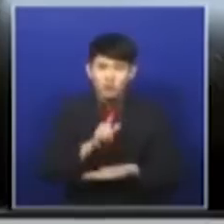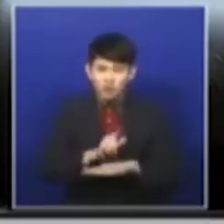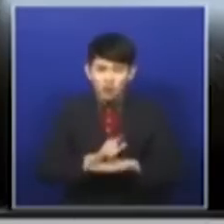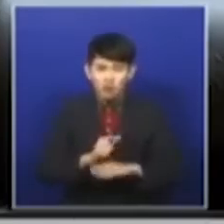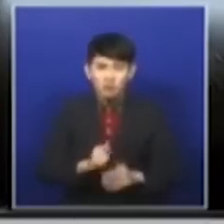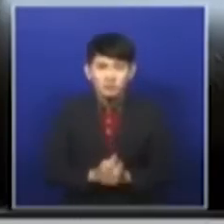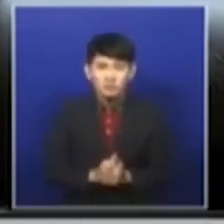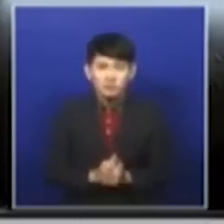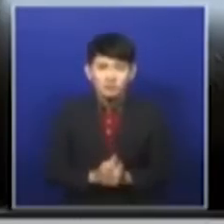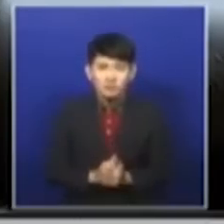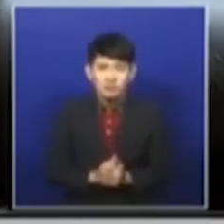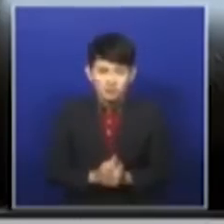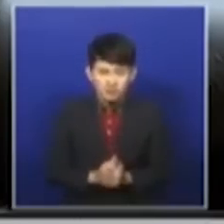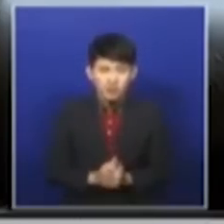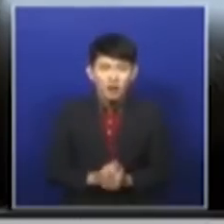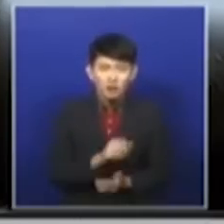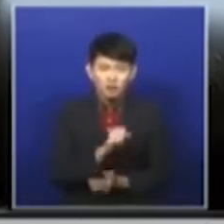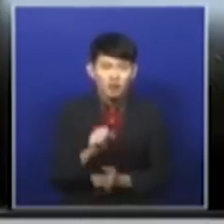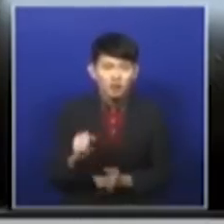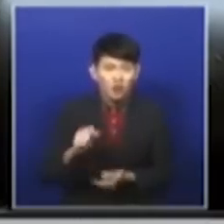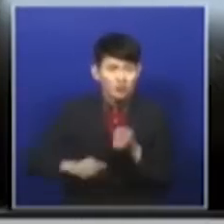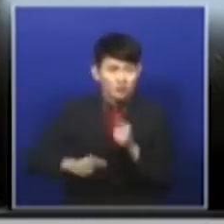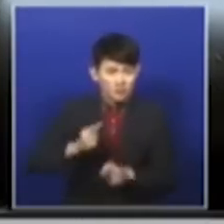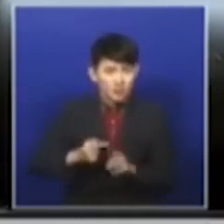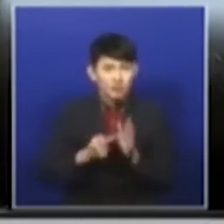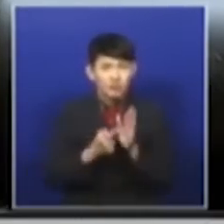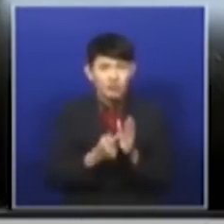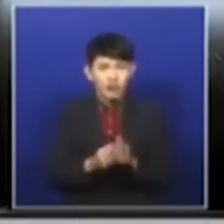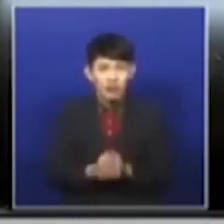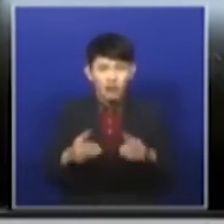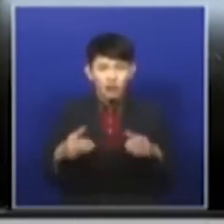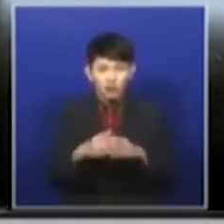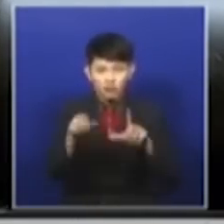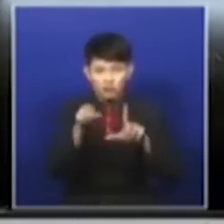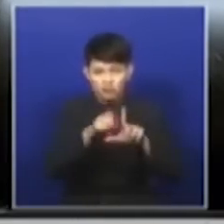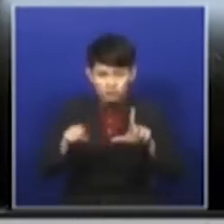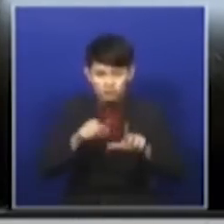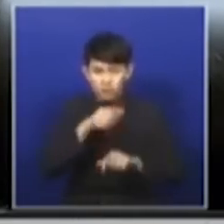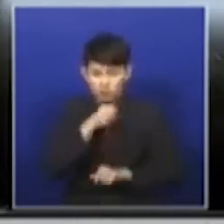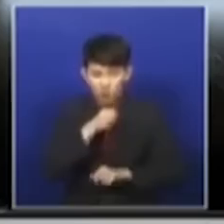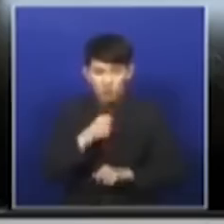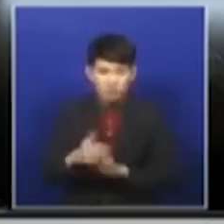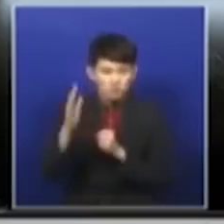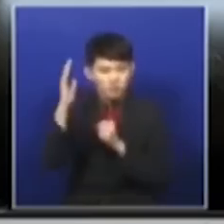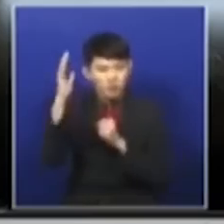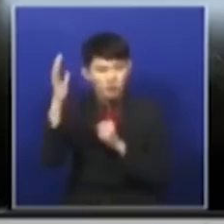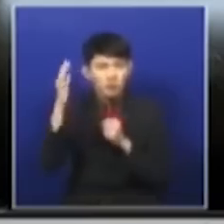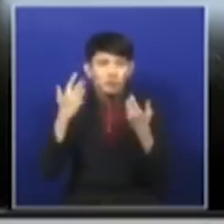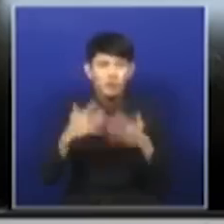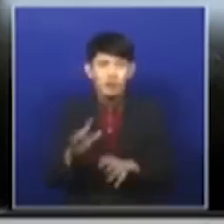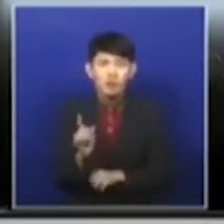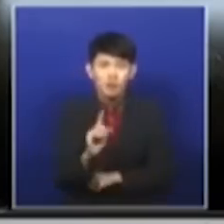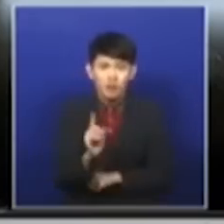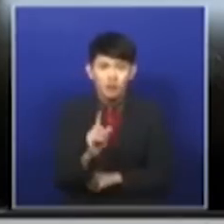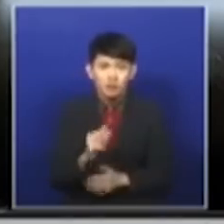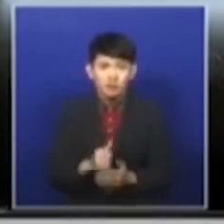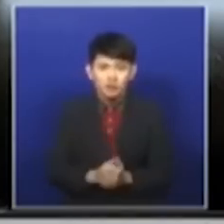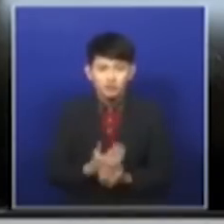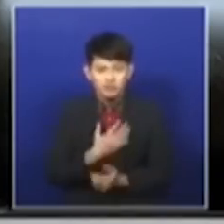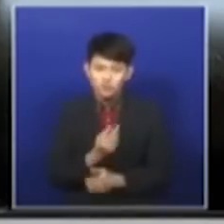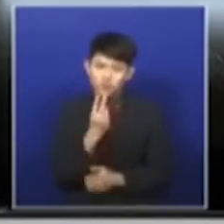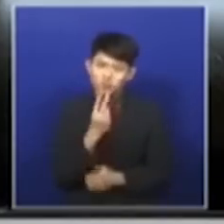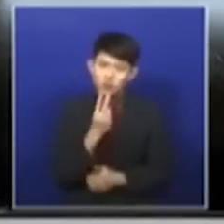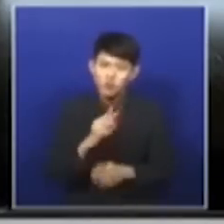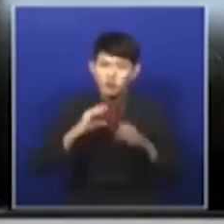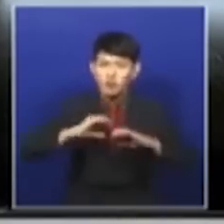ดังที่เพื่อนสมาชิกของผมหลายท่านโดยเฉพาะจากพรรคก้าวไกลของผมได้อภิปรายไปแล้วดูแล้วมาตร